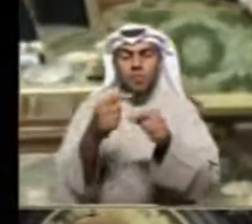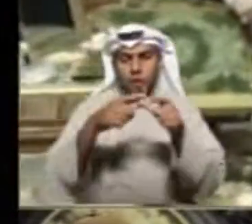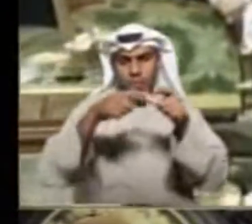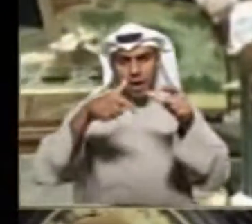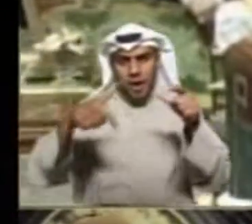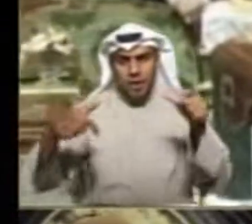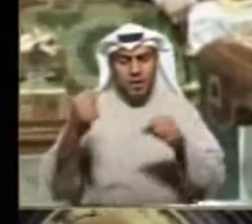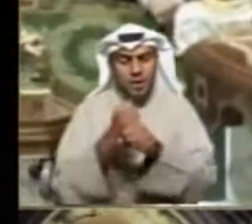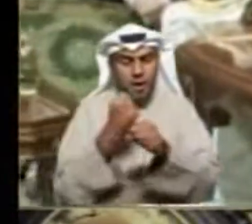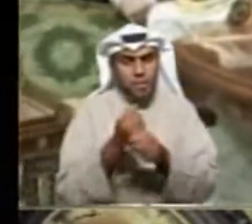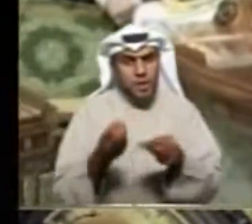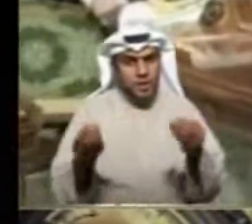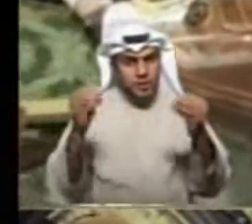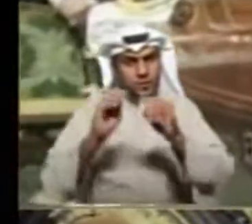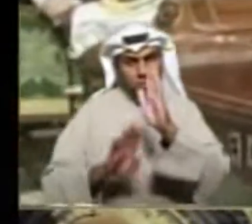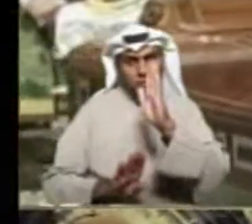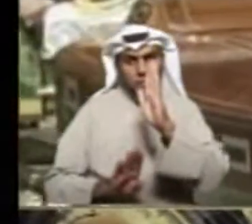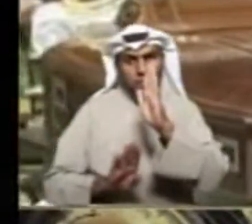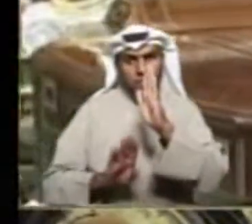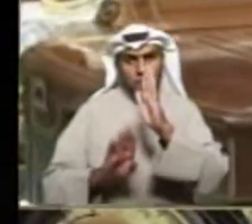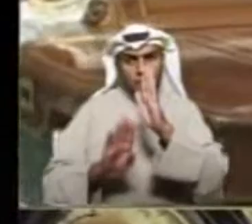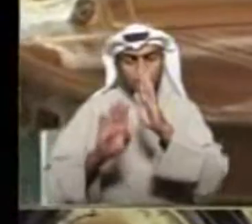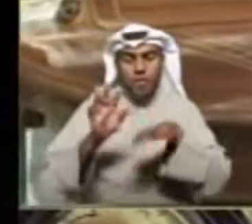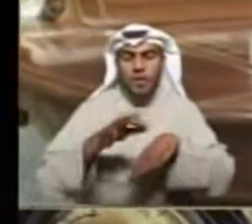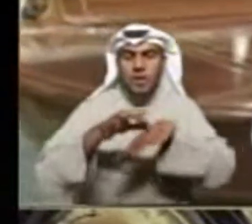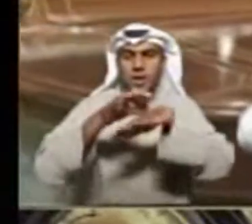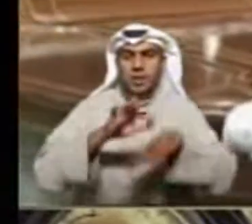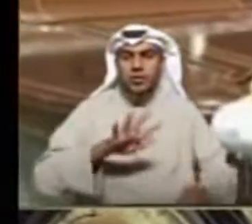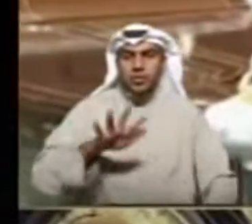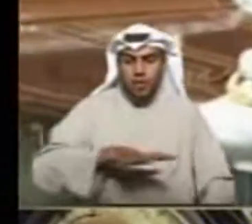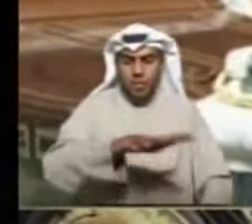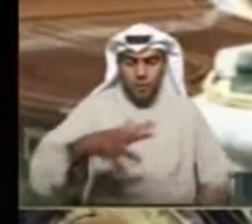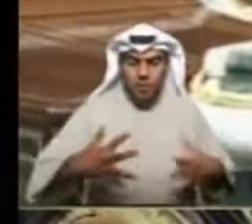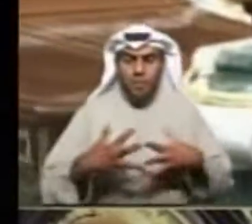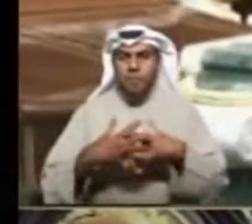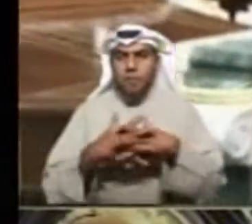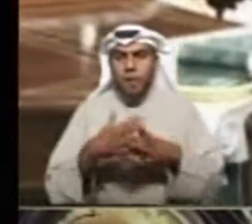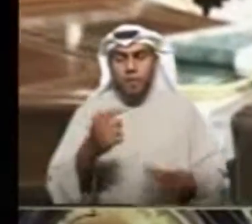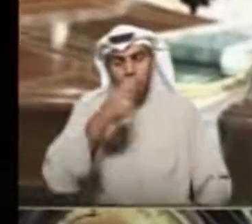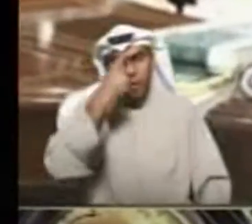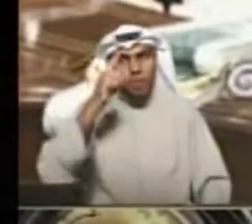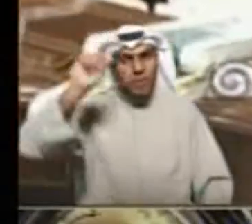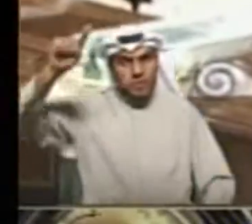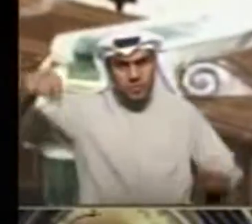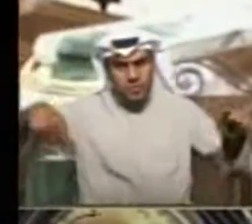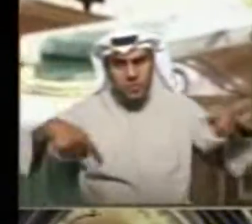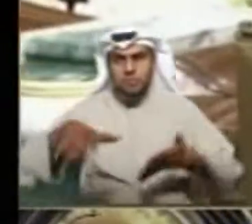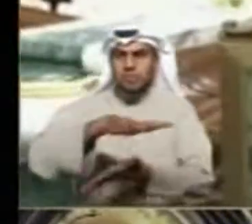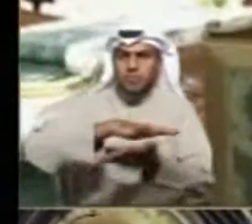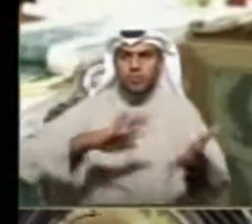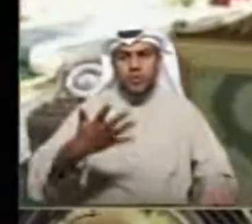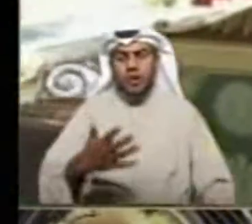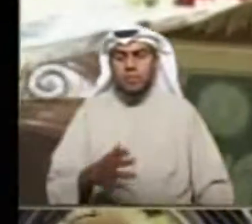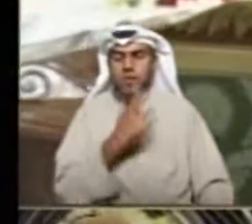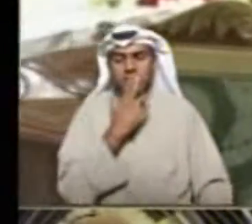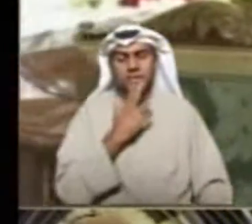إلى مستقبل أفضل، هو الأمل لشعوب المنطقة في وحدة الصف أمام التهديدات التي تحيط بها من كل حدب